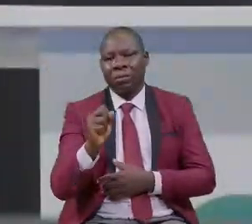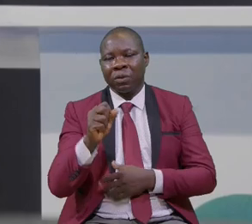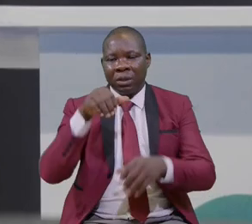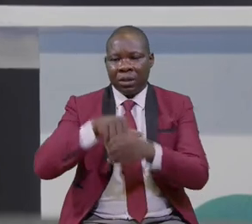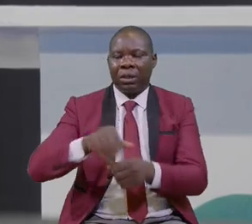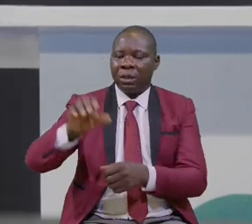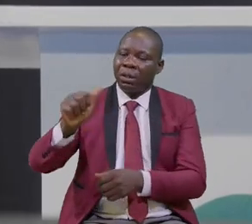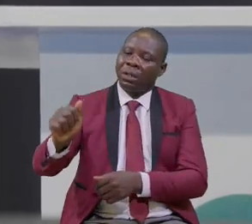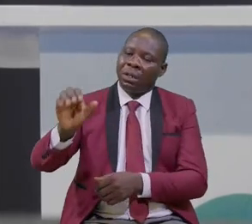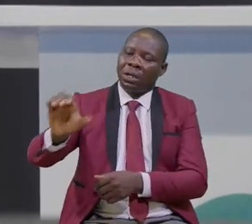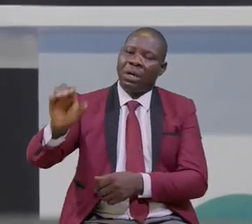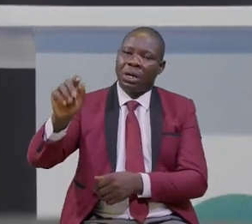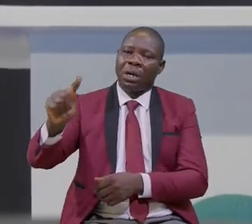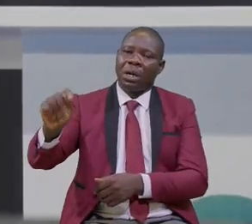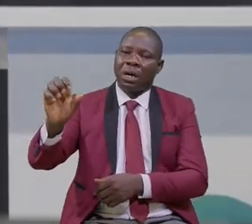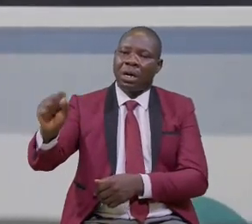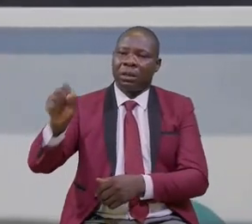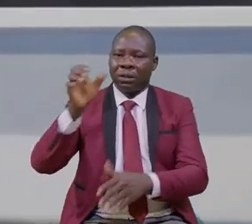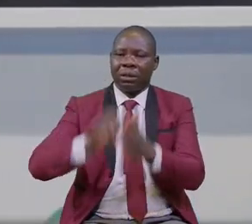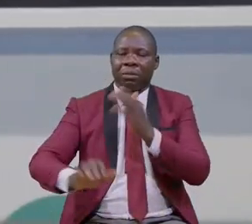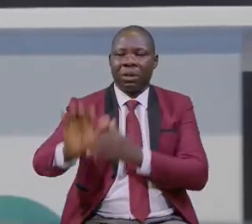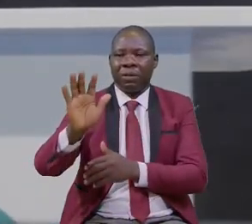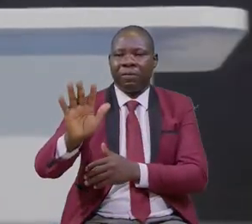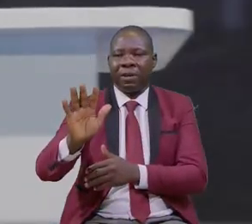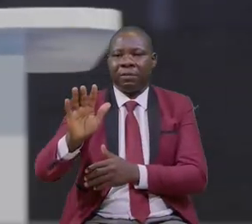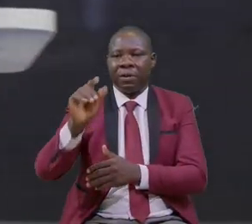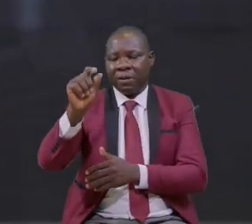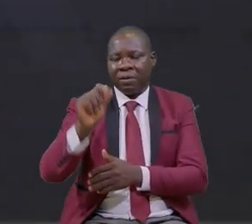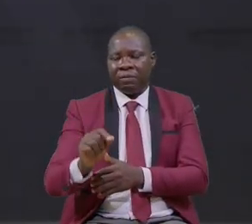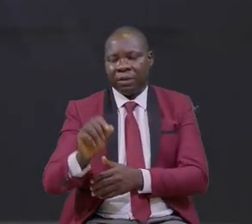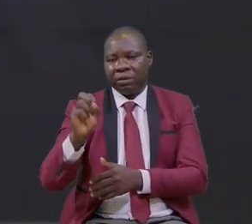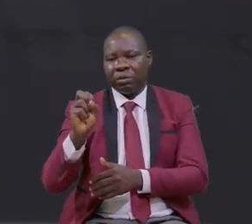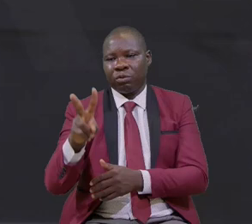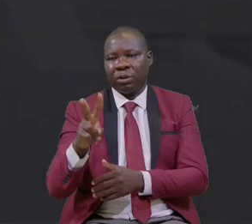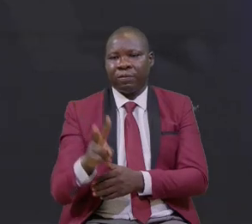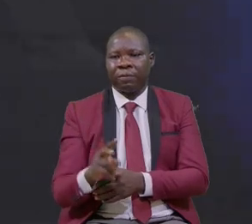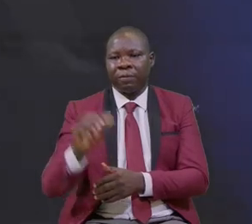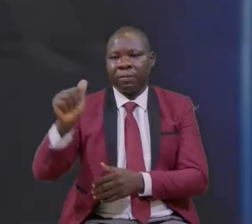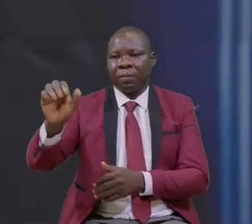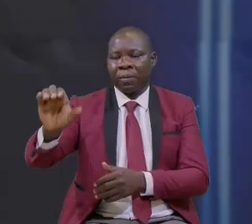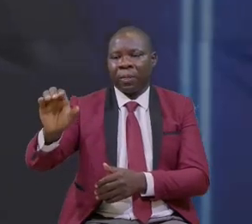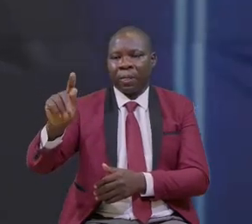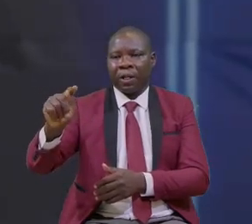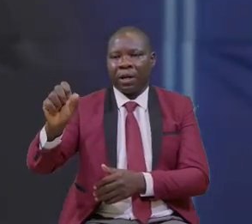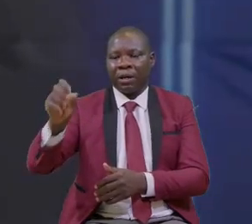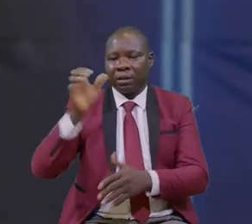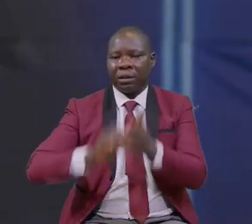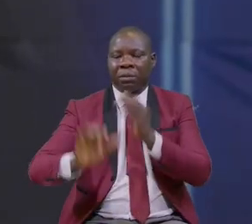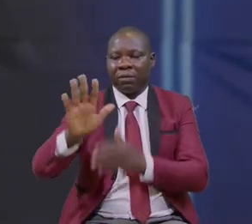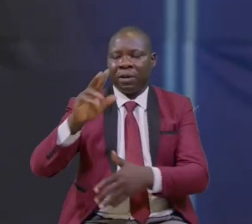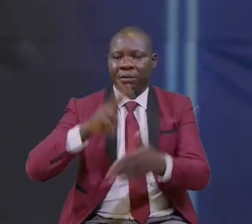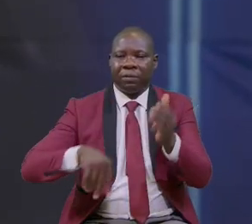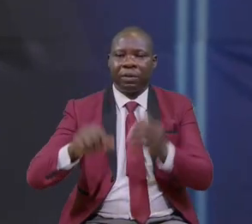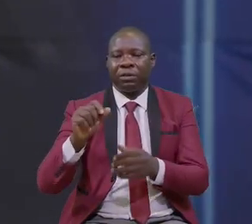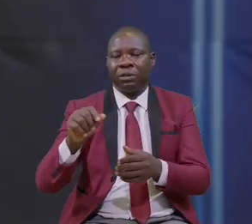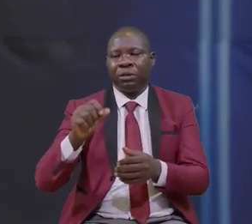maladie actes chapitre 5 verset 12 actes 5